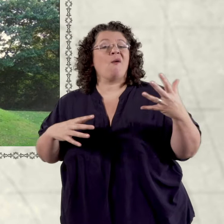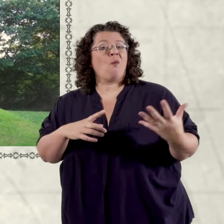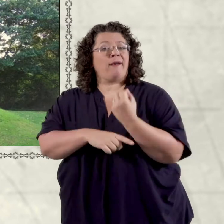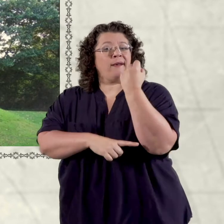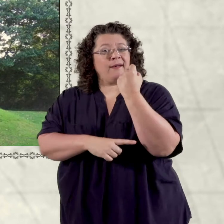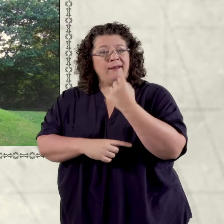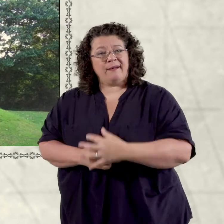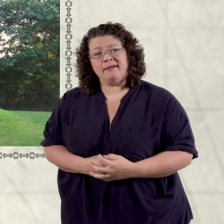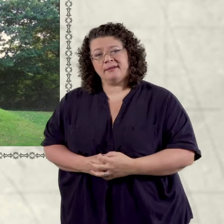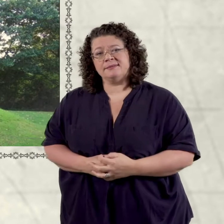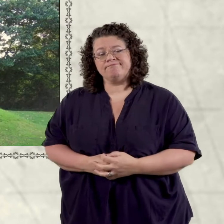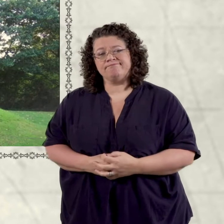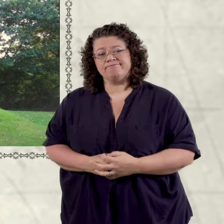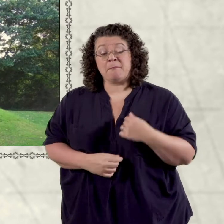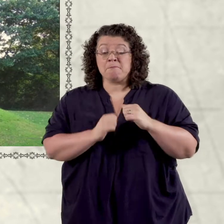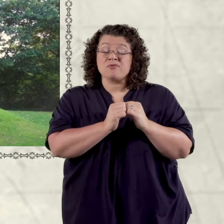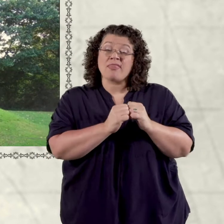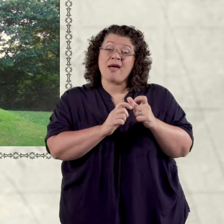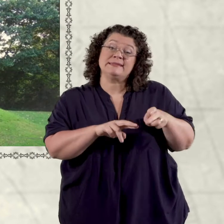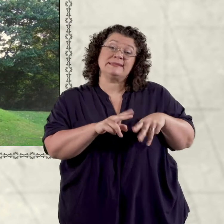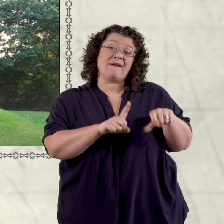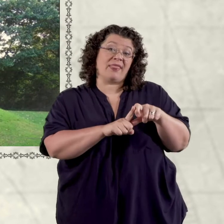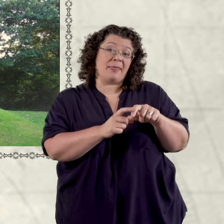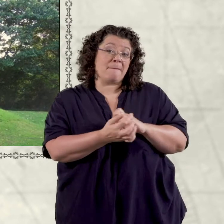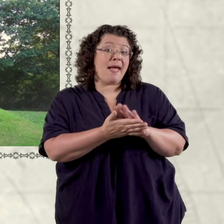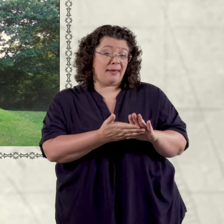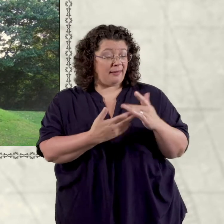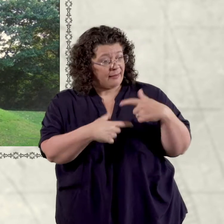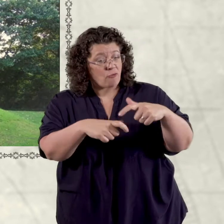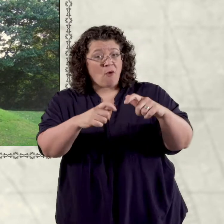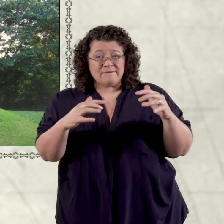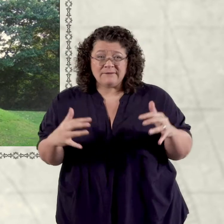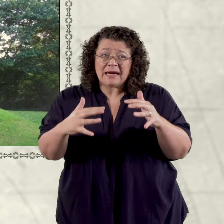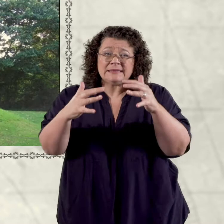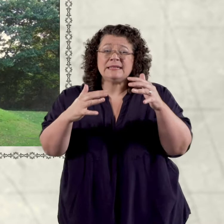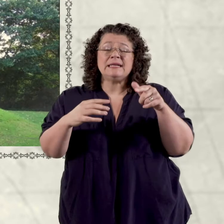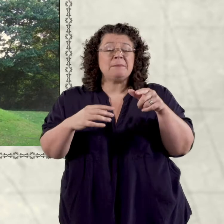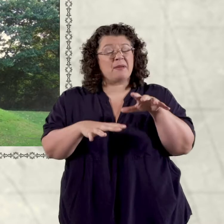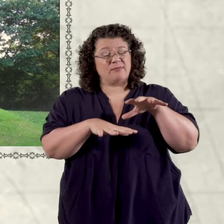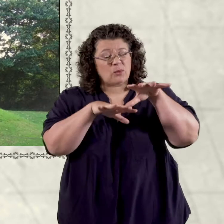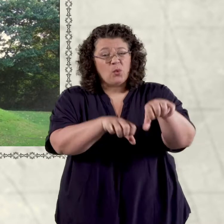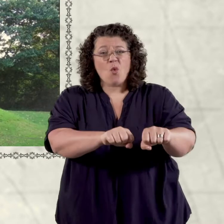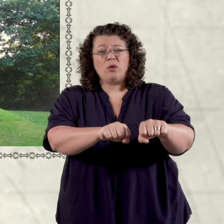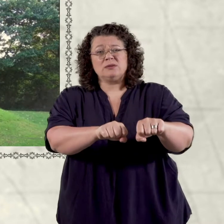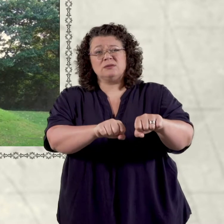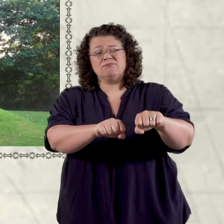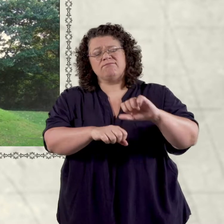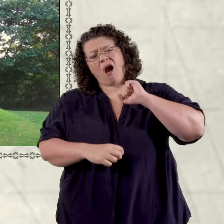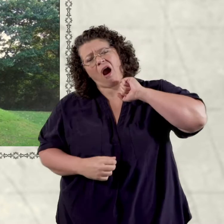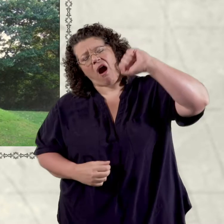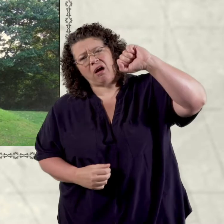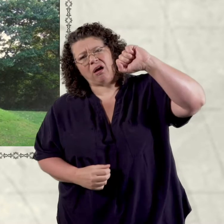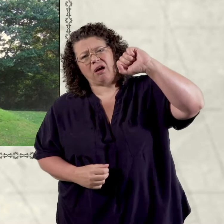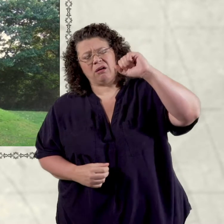Nath Dafydd bach gario ymlaen I frwydro am chydig, ond gath o ei dal a'i